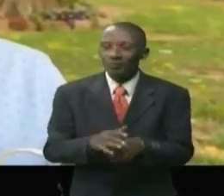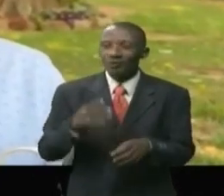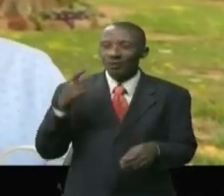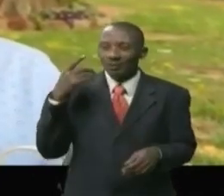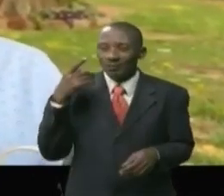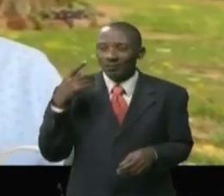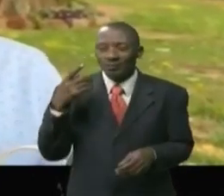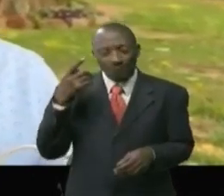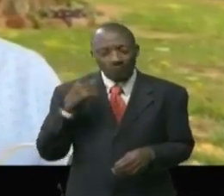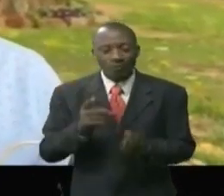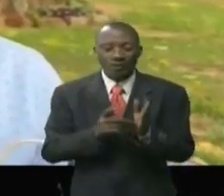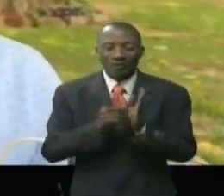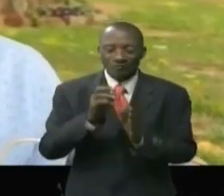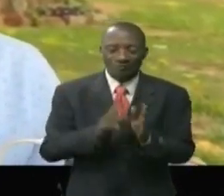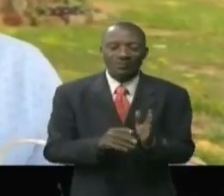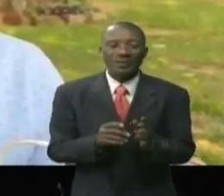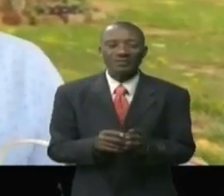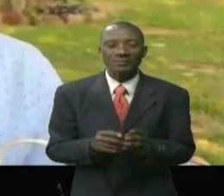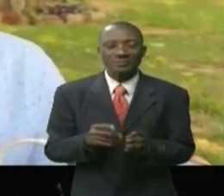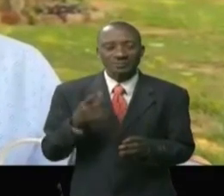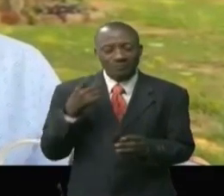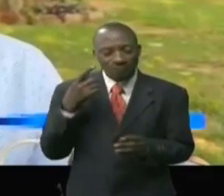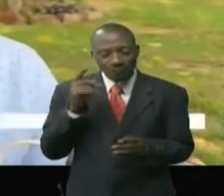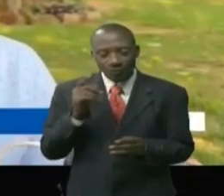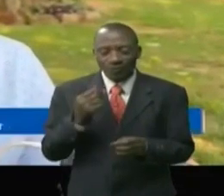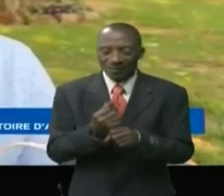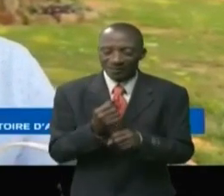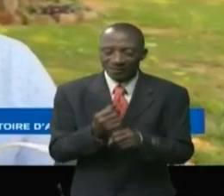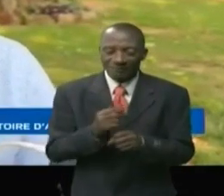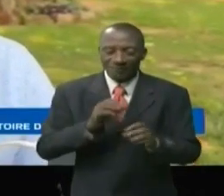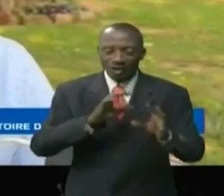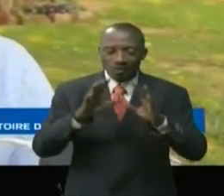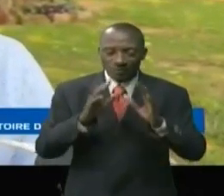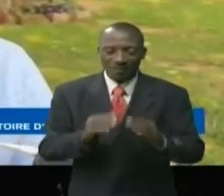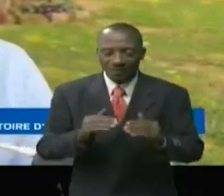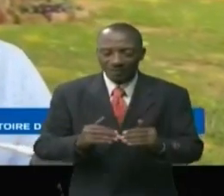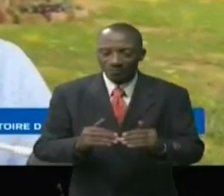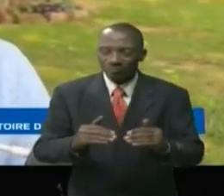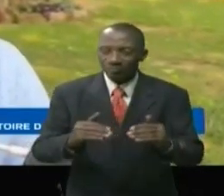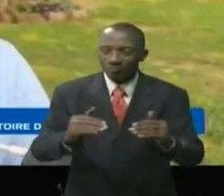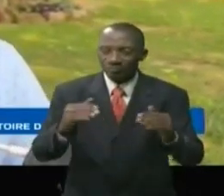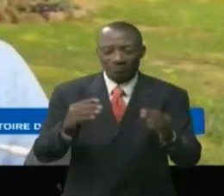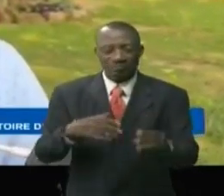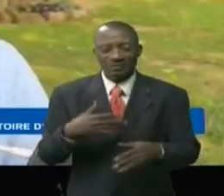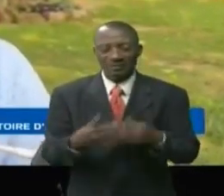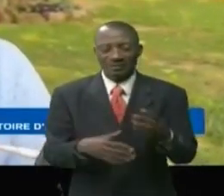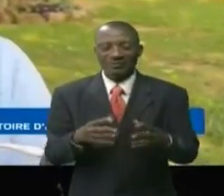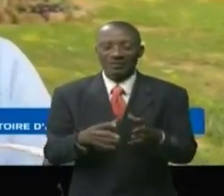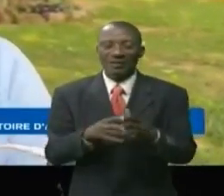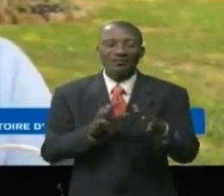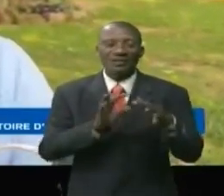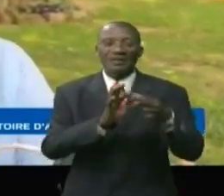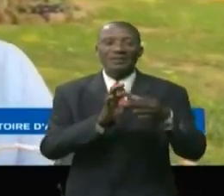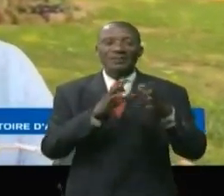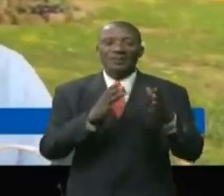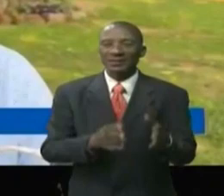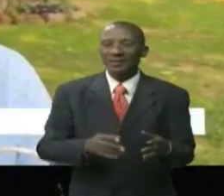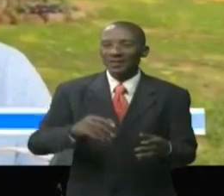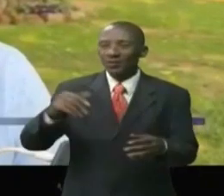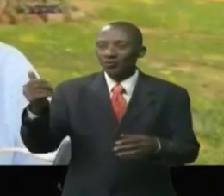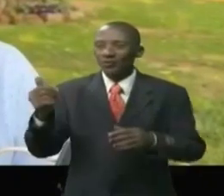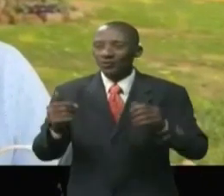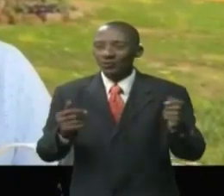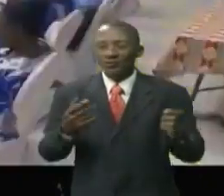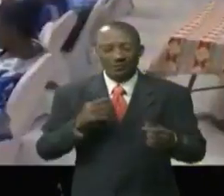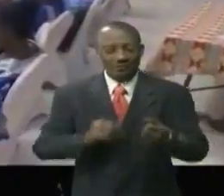important que ce réseau aussi soit au courant de comment le PNUD s'organise pour innover pour le développement et le développement durable du de